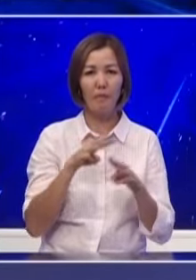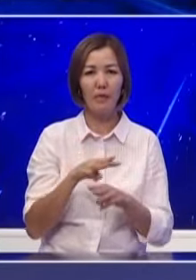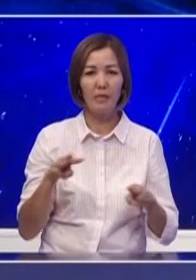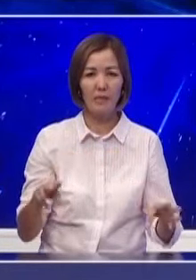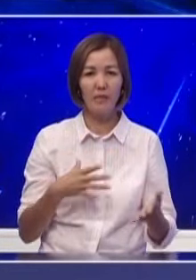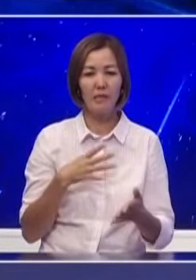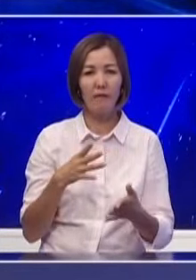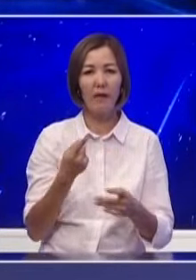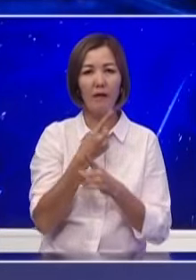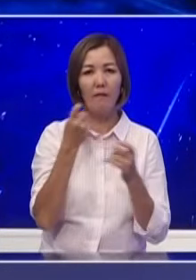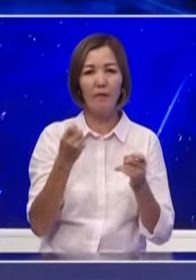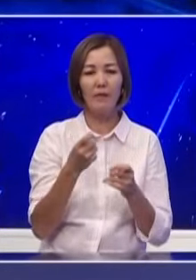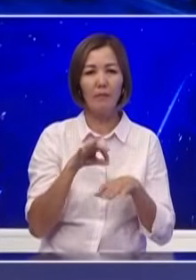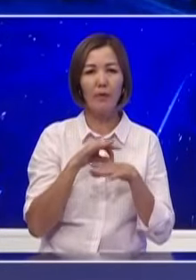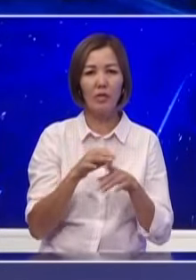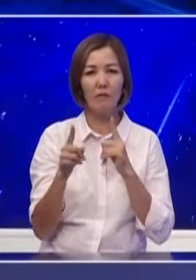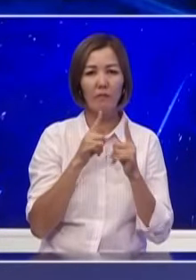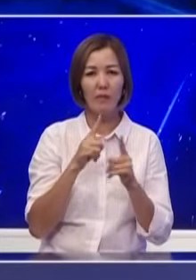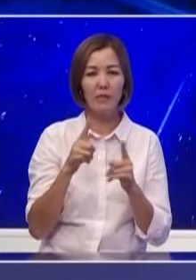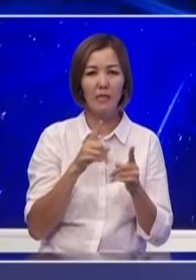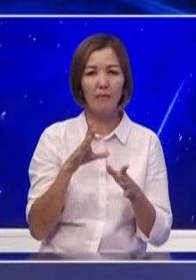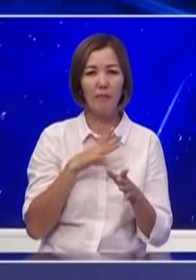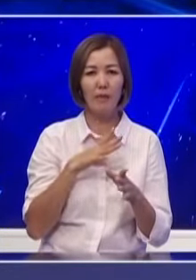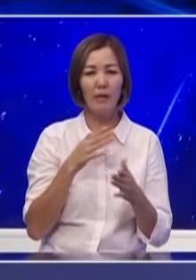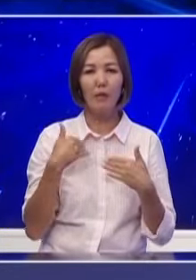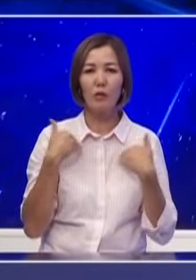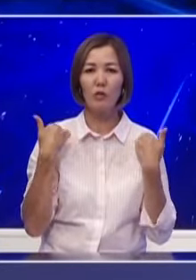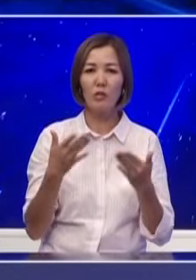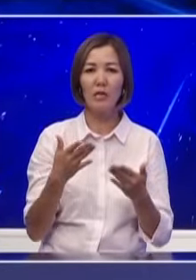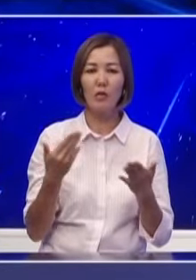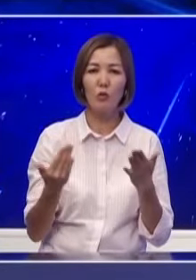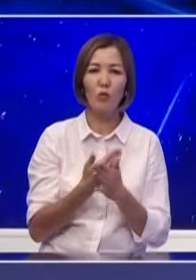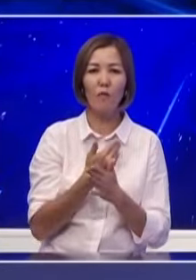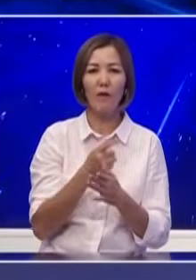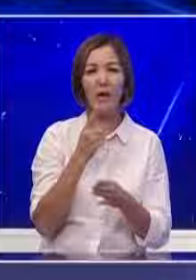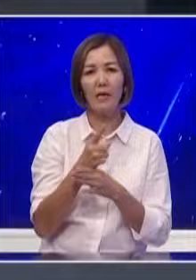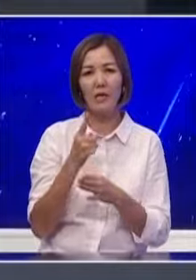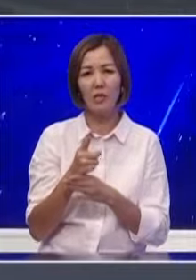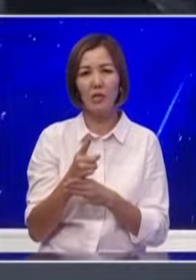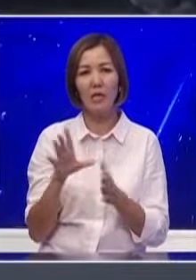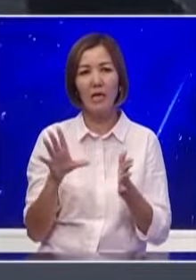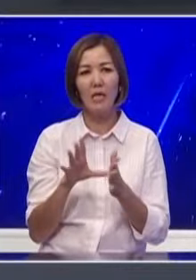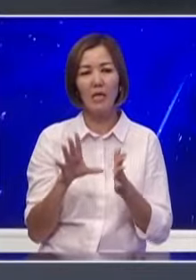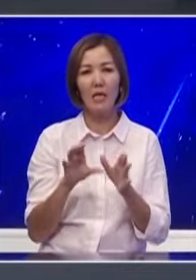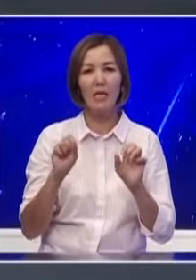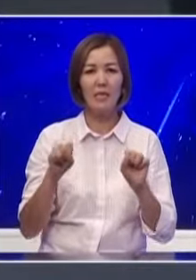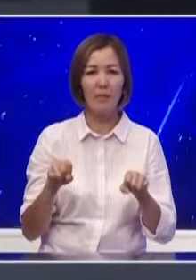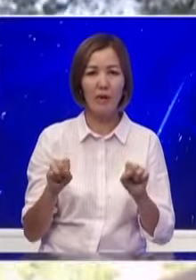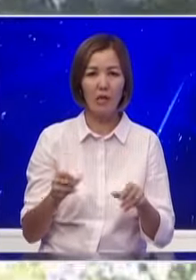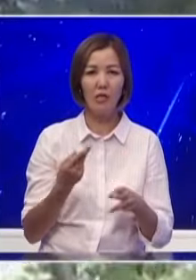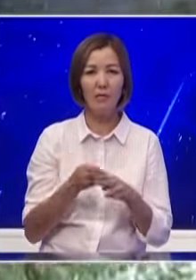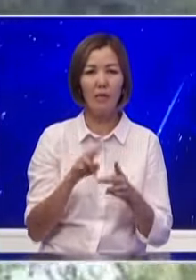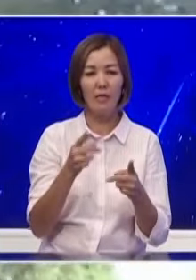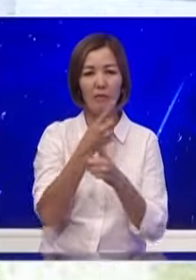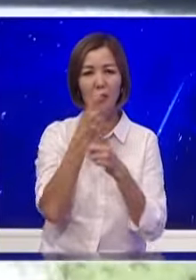министерства. Как выяснилось, на прошедшем ведомстве совещании был предложен ряд новых ограничений для электросамокатчиков.